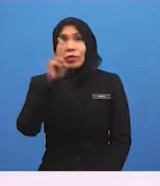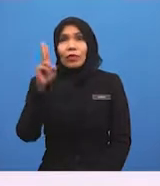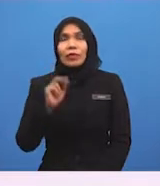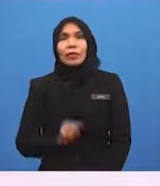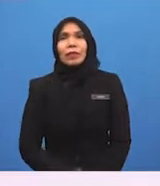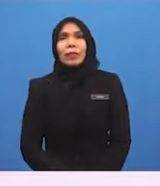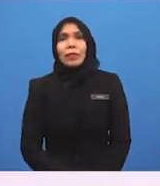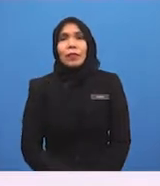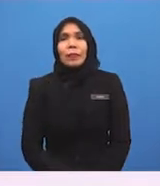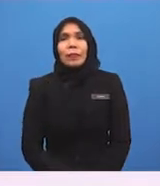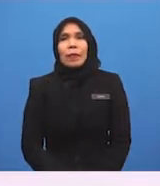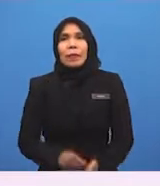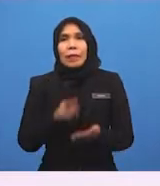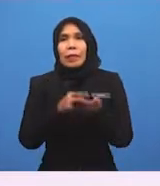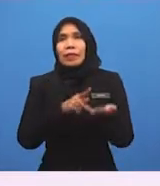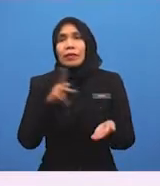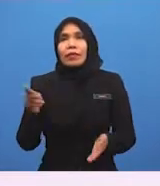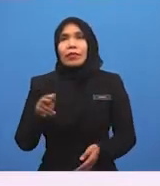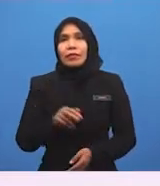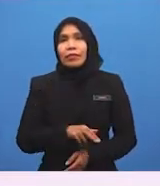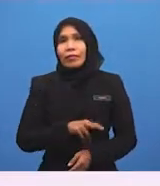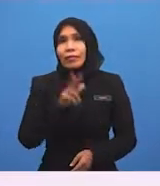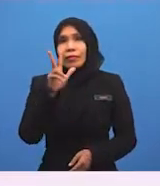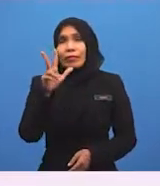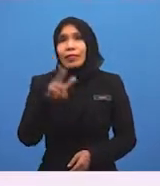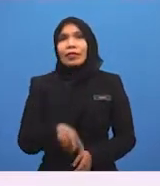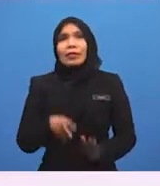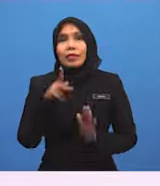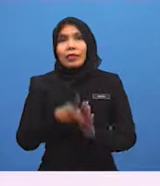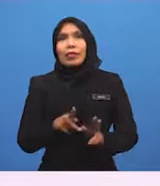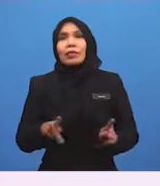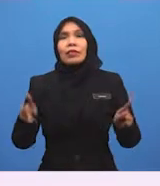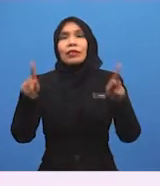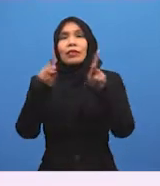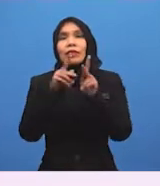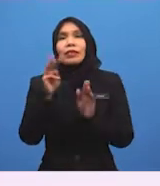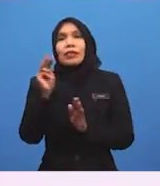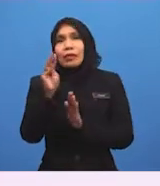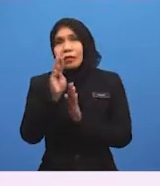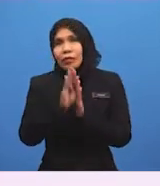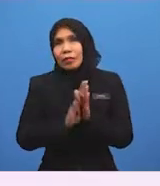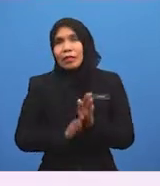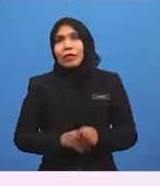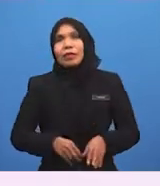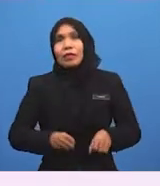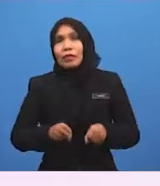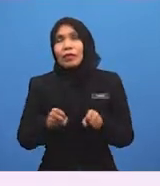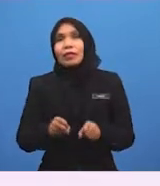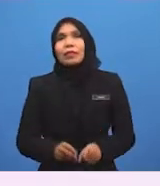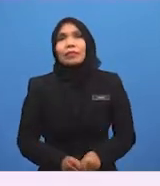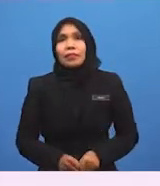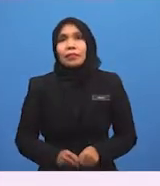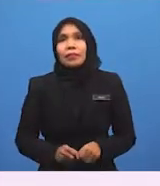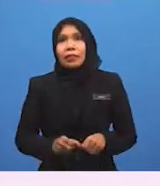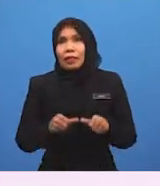Apakah tiga kepentingan bersikap adil kepada jiran yang telah kita bincangkan tadi? Masih